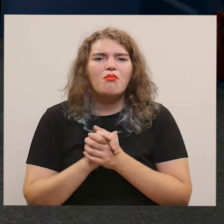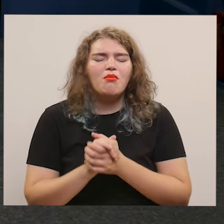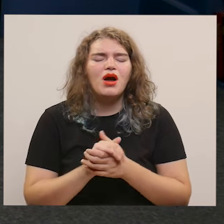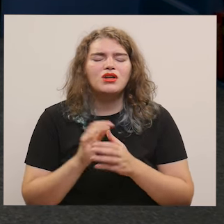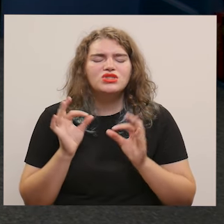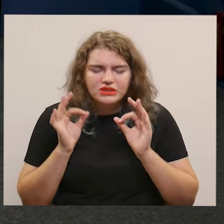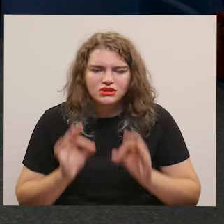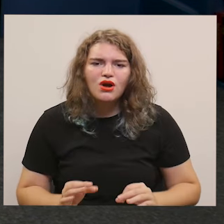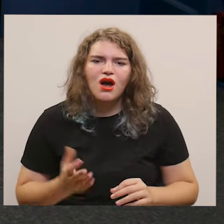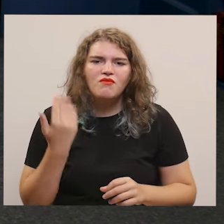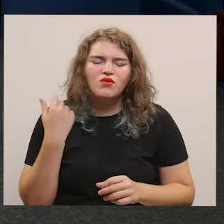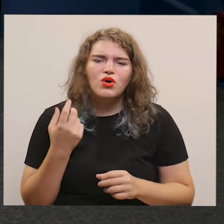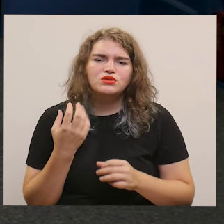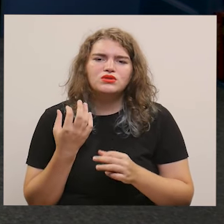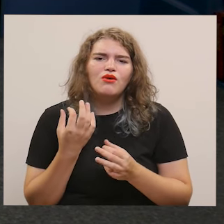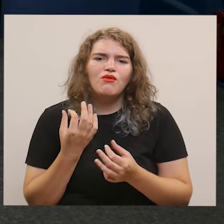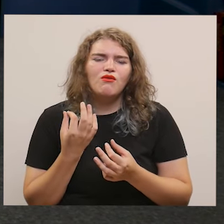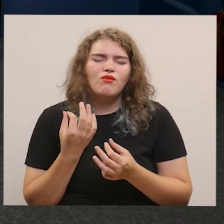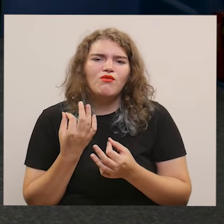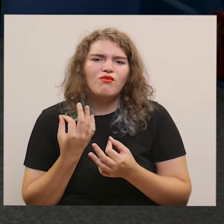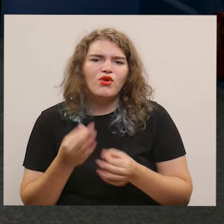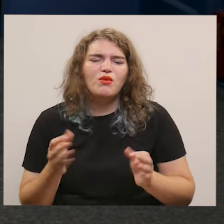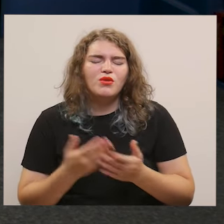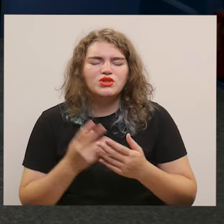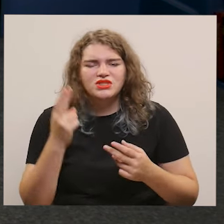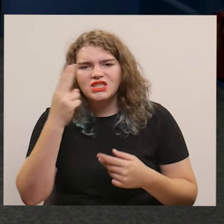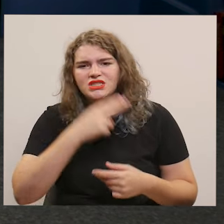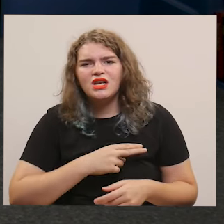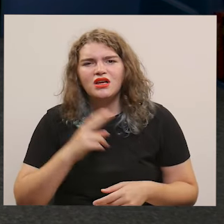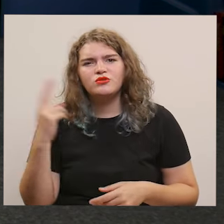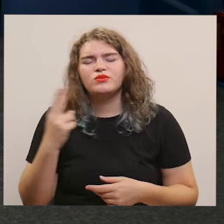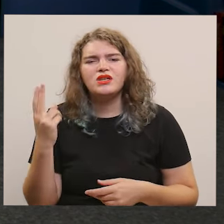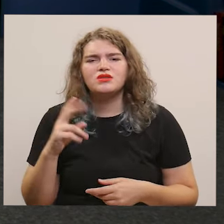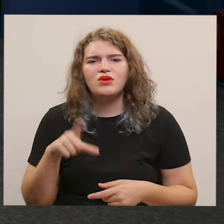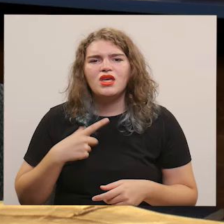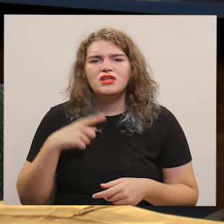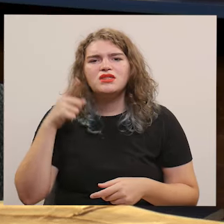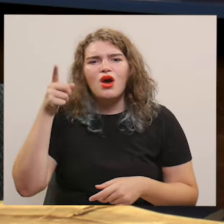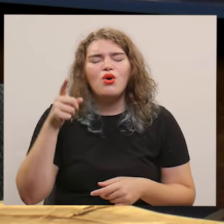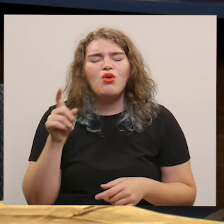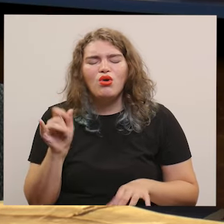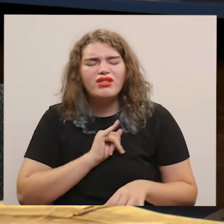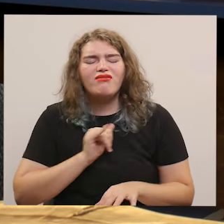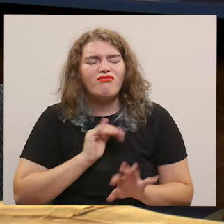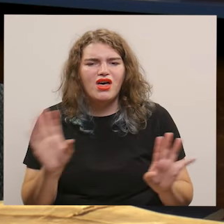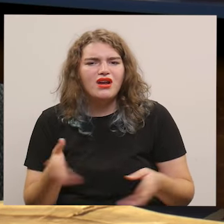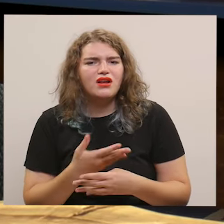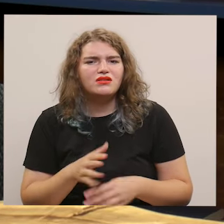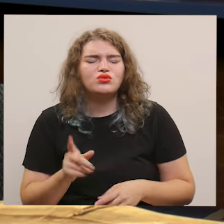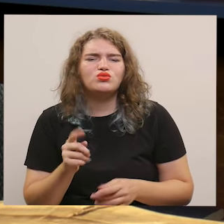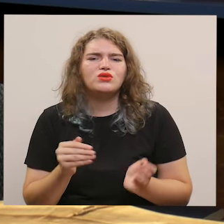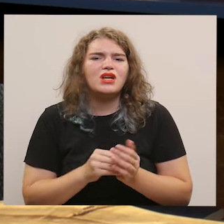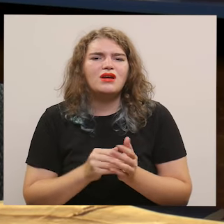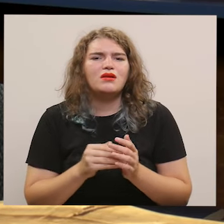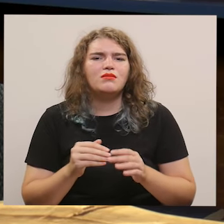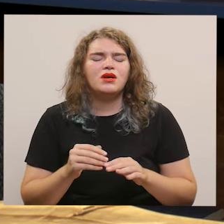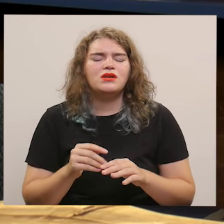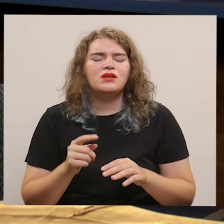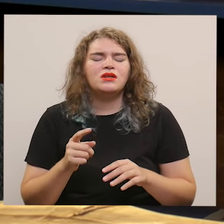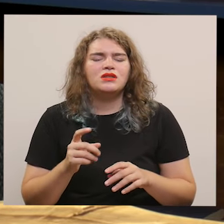că a fost îngăduit pentru ca eu să pot să înțeleg că Dumnezeu este acolo și că eu nu trebuie să mă bazez